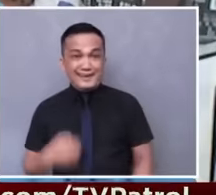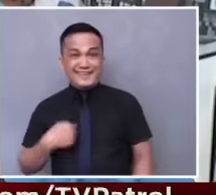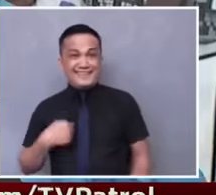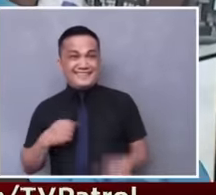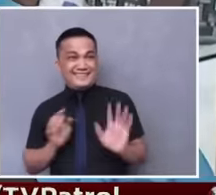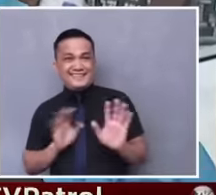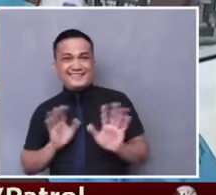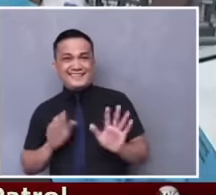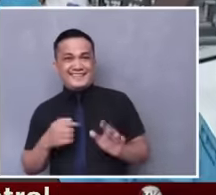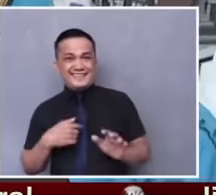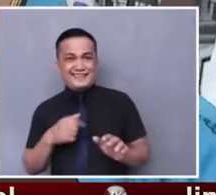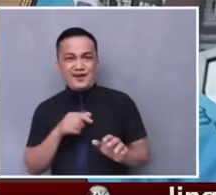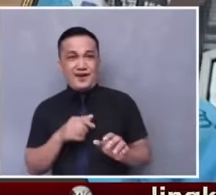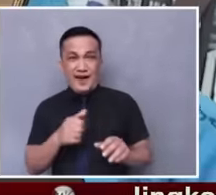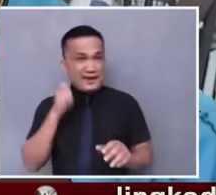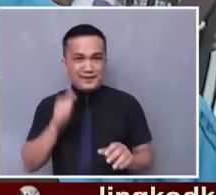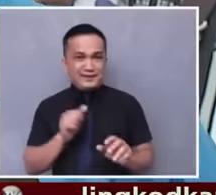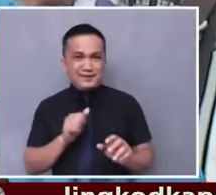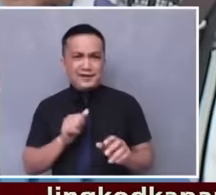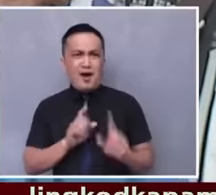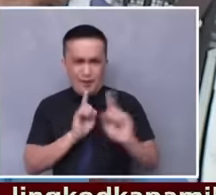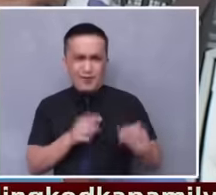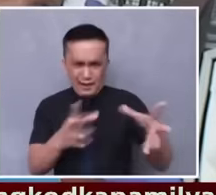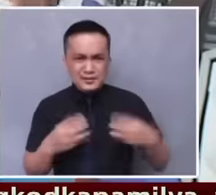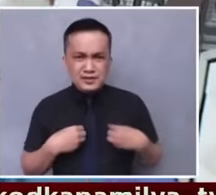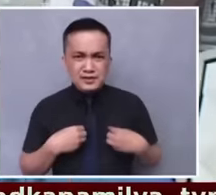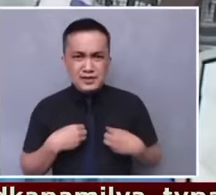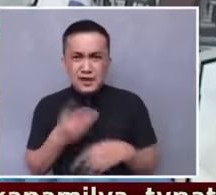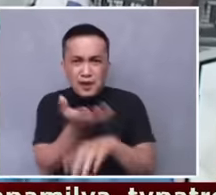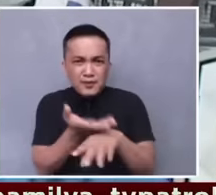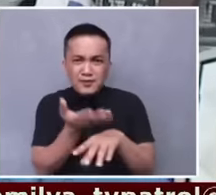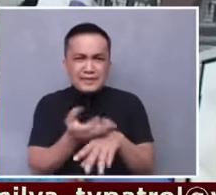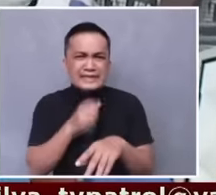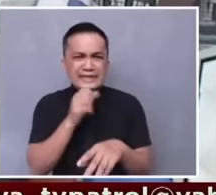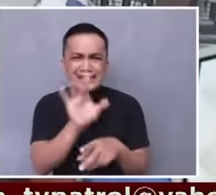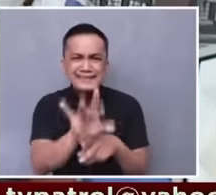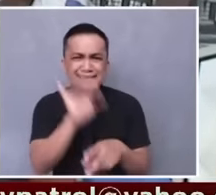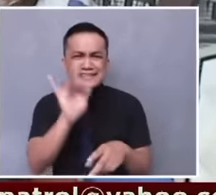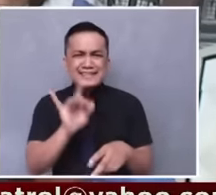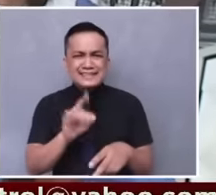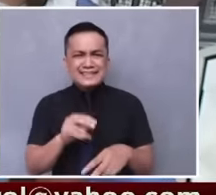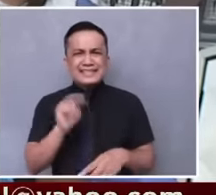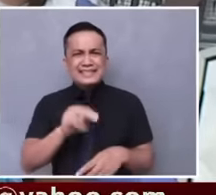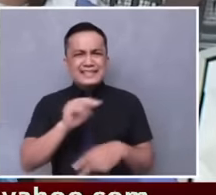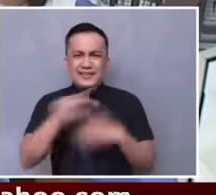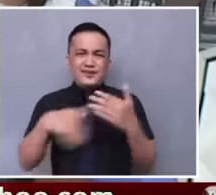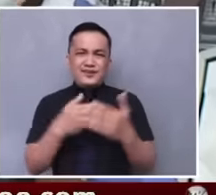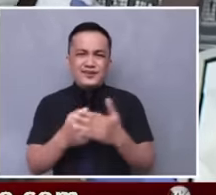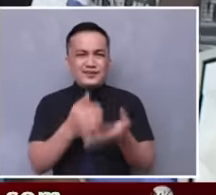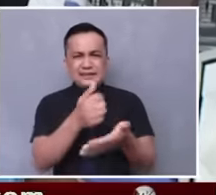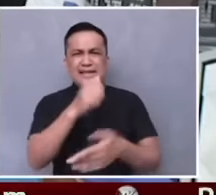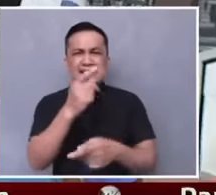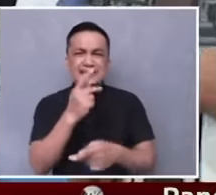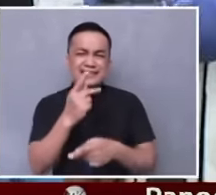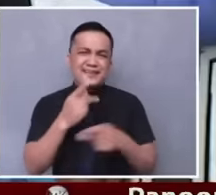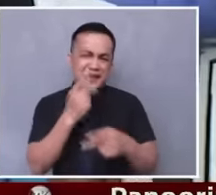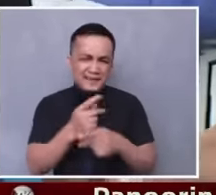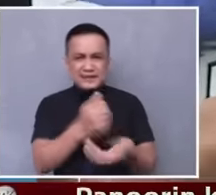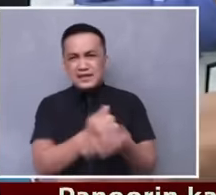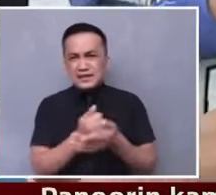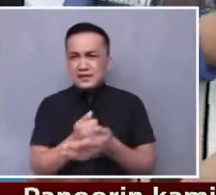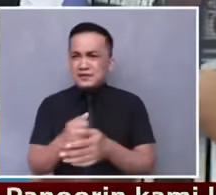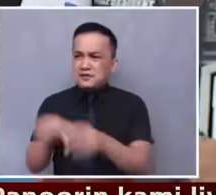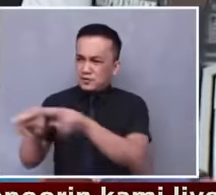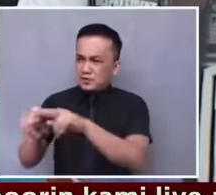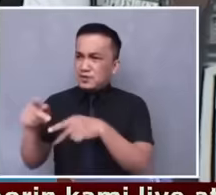Hindi ako tatanggi. Ang pulubi, hindi nakakapamili. Kailangan ko na lahat ng klaseng tulong. Ordinaryong tao, kahit sinong